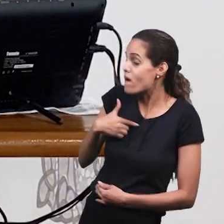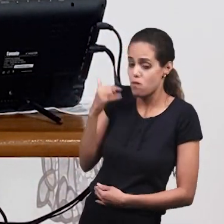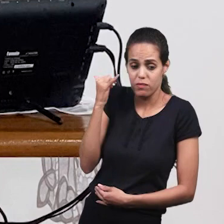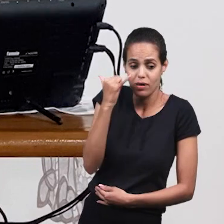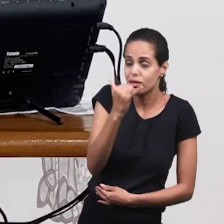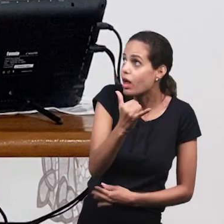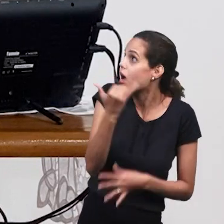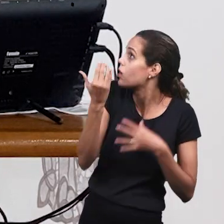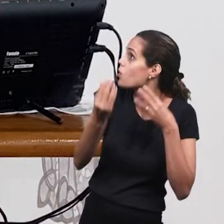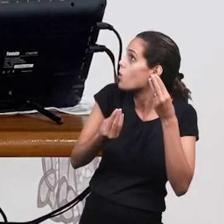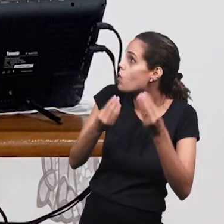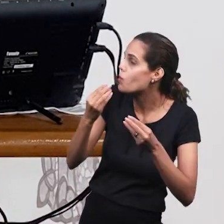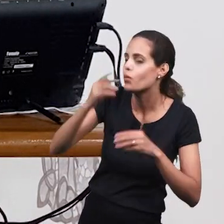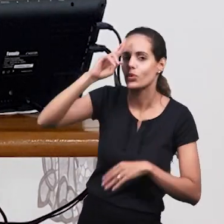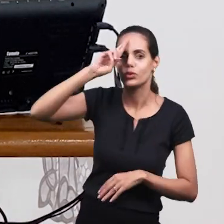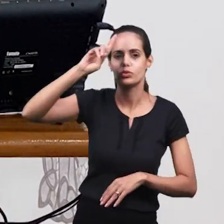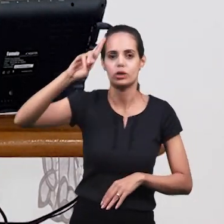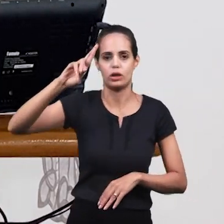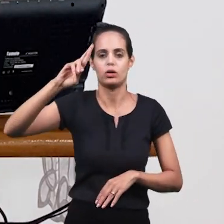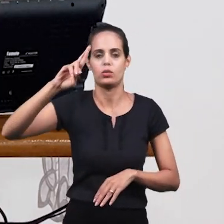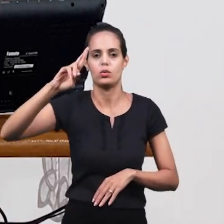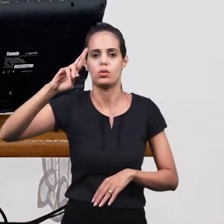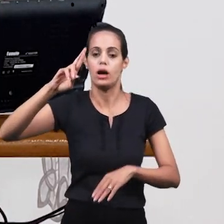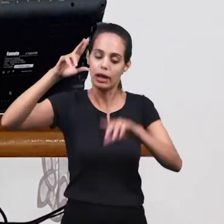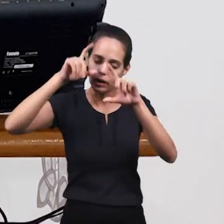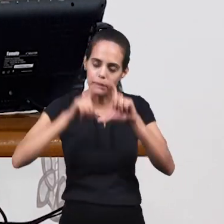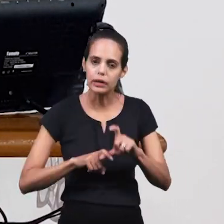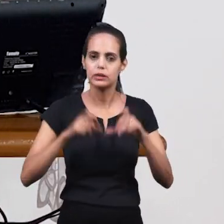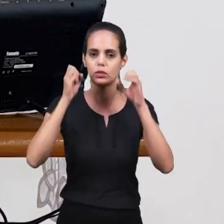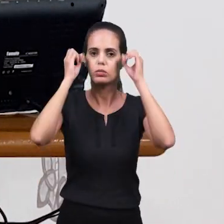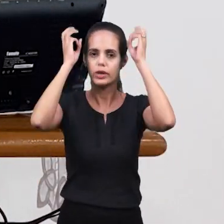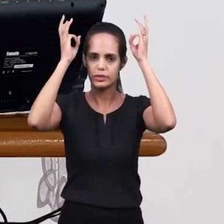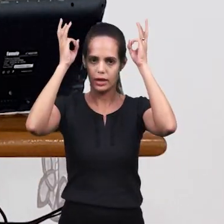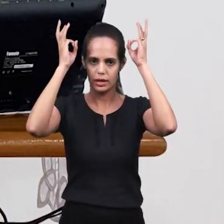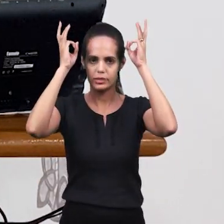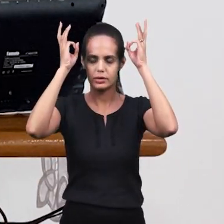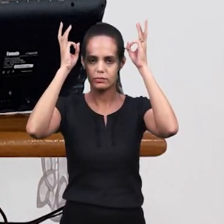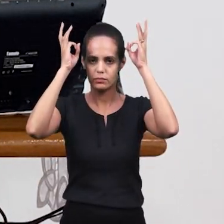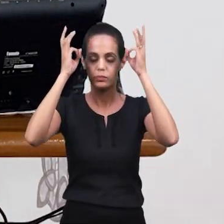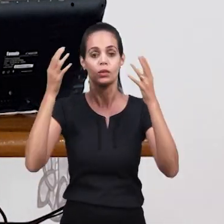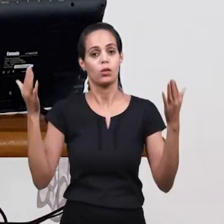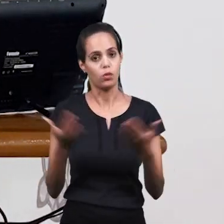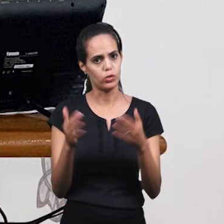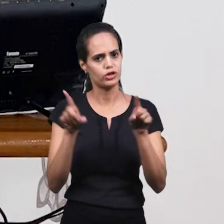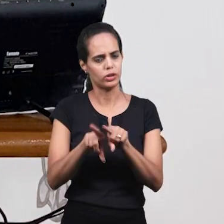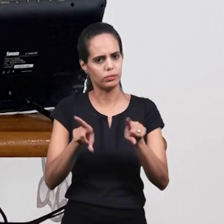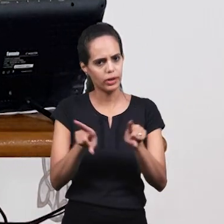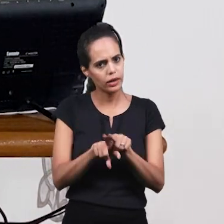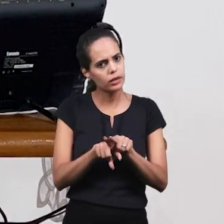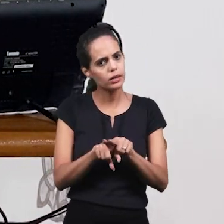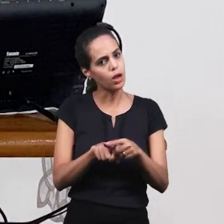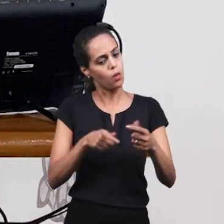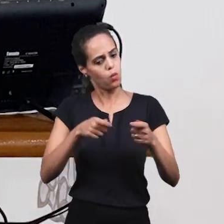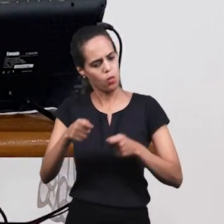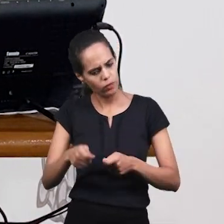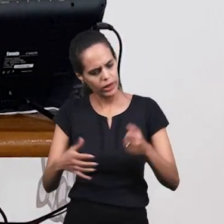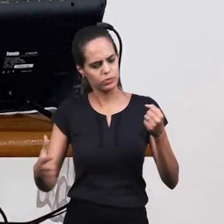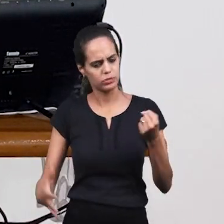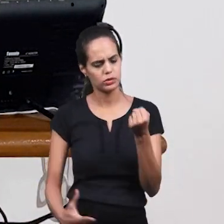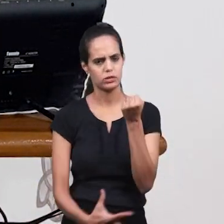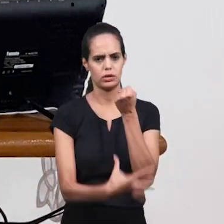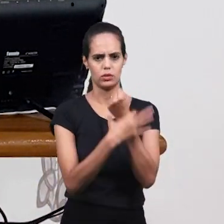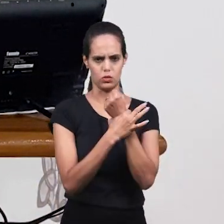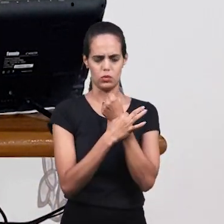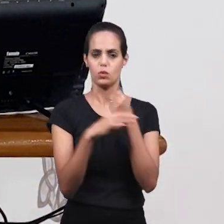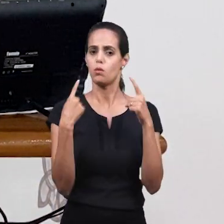donne un gouvernement sûr, une direction sûre, parce que nous croyons que Dieu, il dirige cette œuvre, l'œuvre du